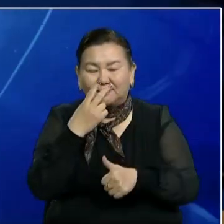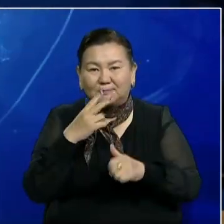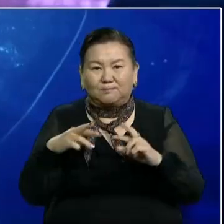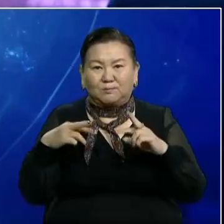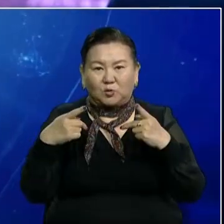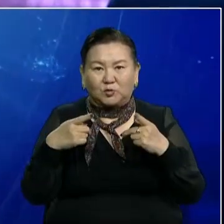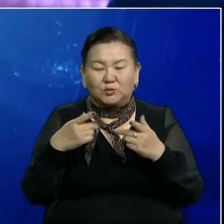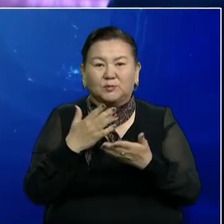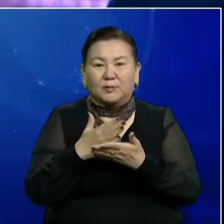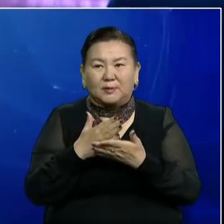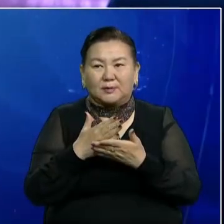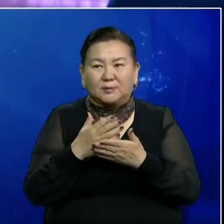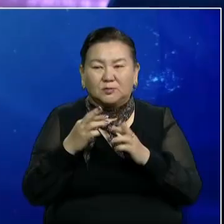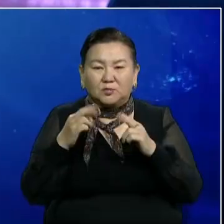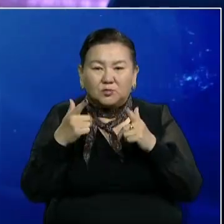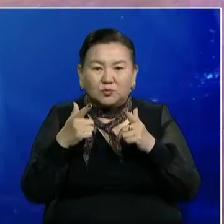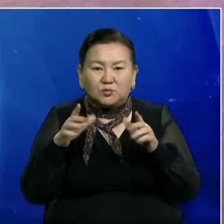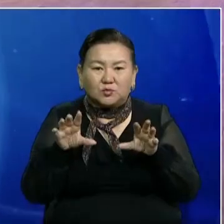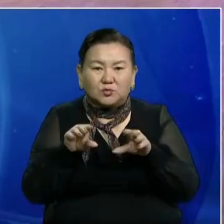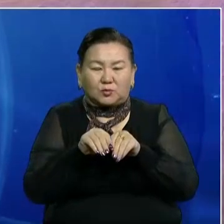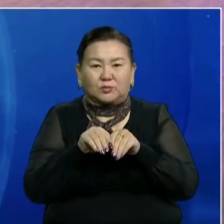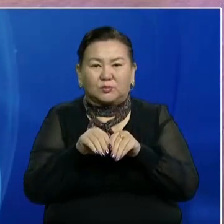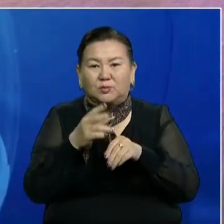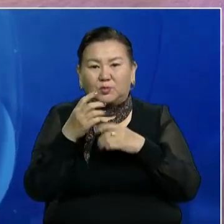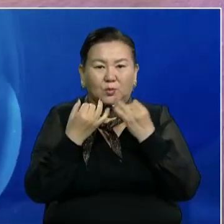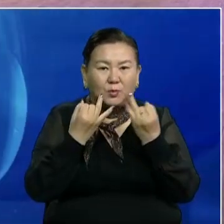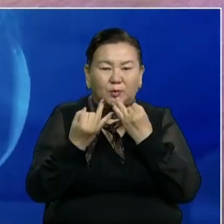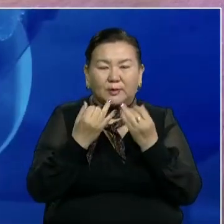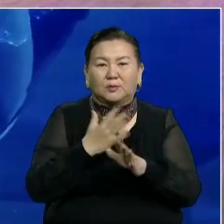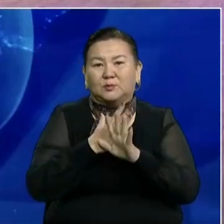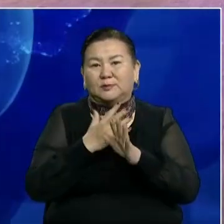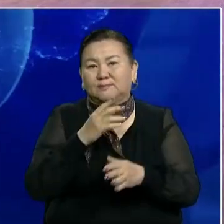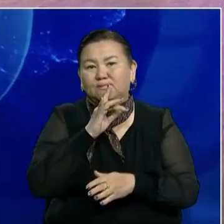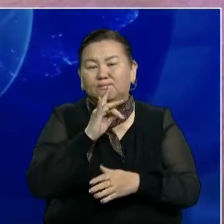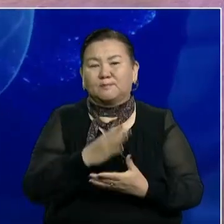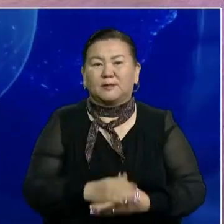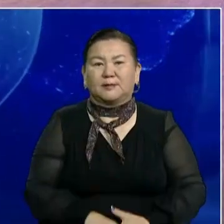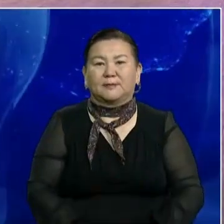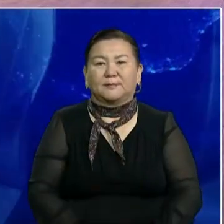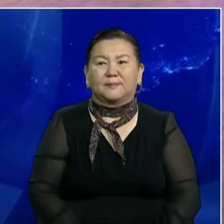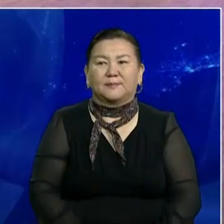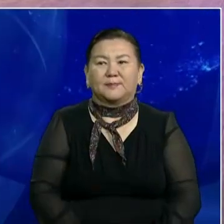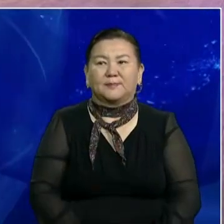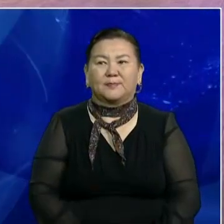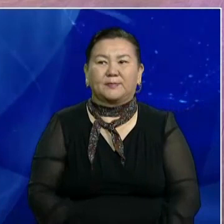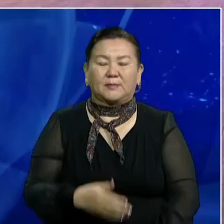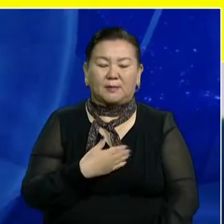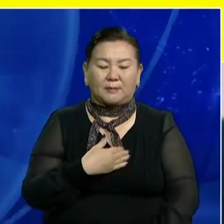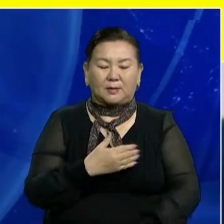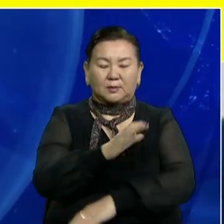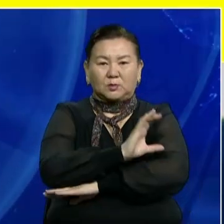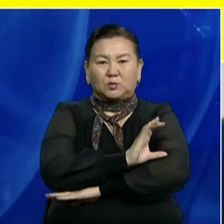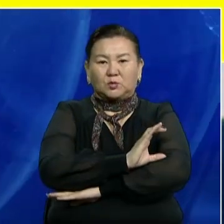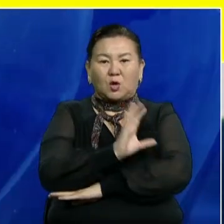өөрчлөгдсөн бах тийм. Тэр өөрчлөлтөөс нэг тавчхан хаалцаад гурлынх нь бас ярилцлаа дуусцох төгч юм. Тэгээ би ингээд хувьдаа за манай сургууль дээр